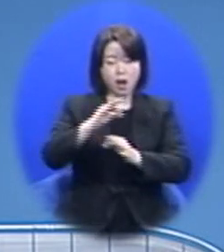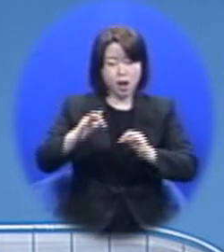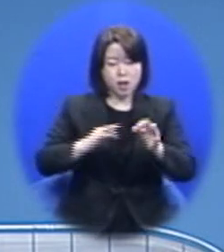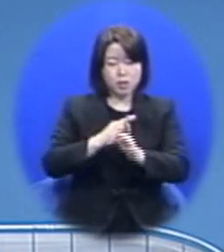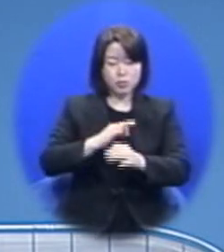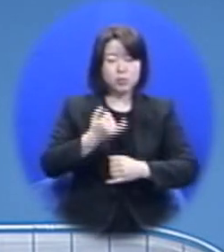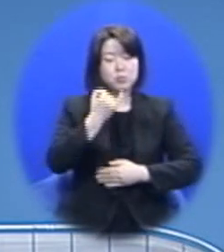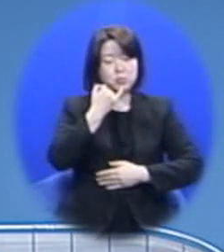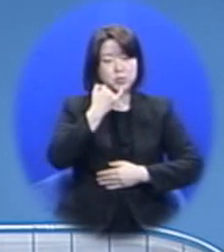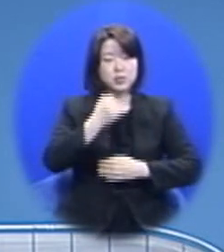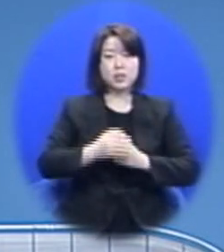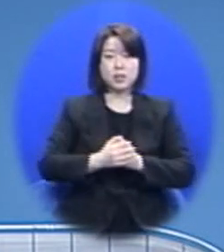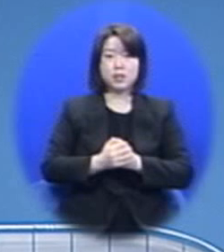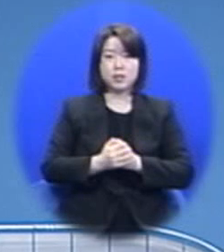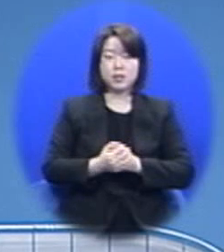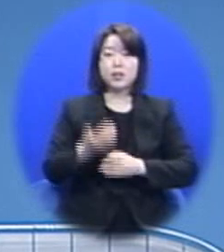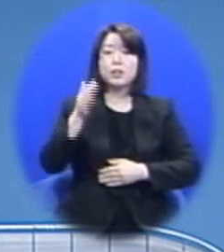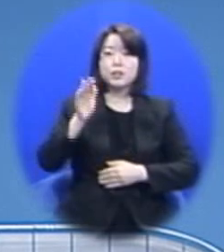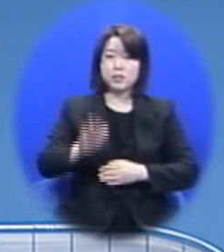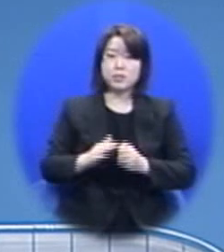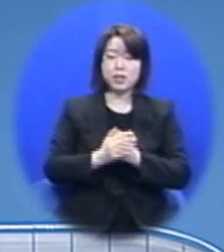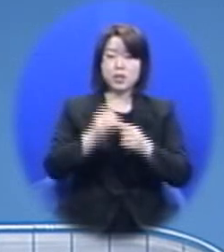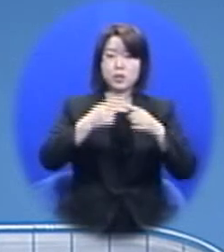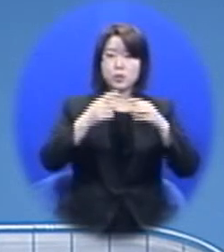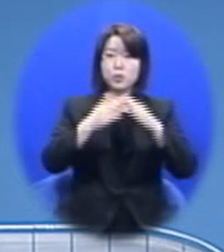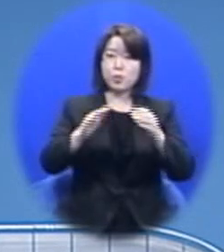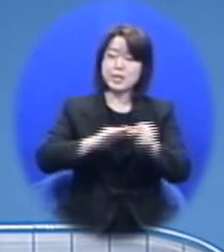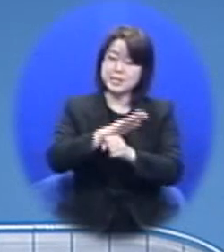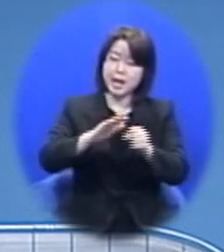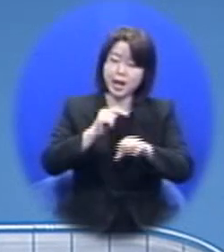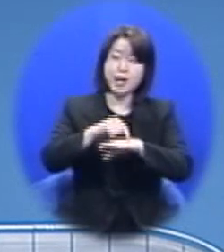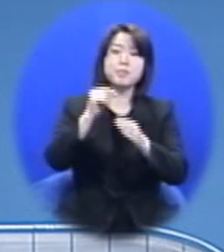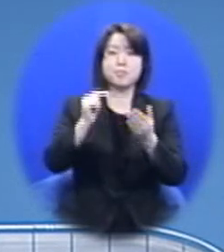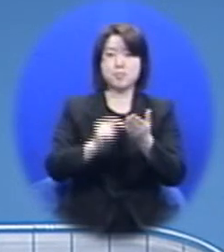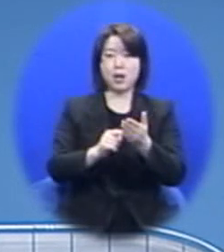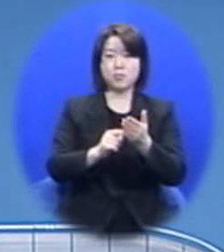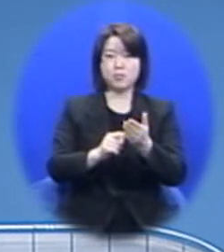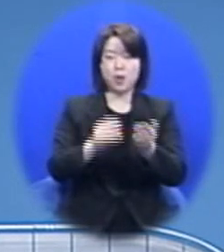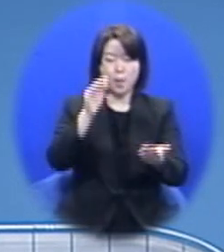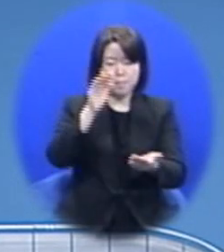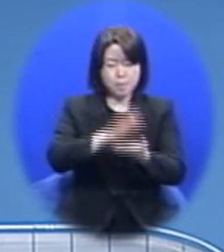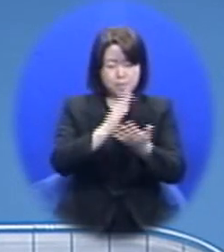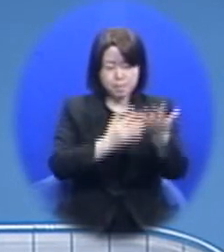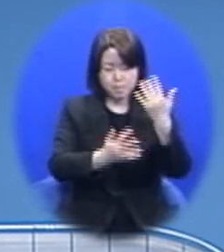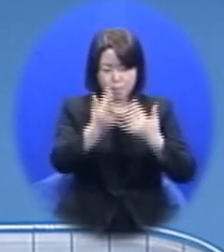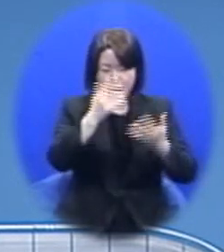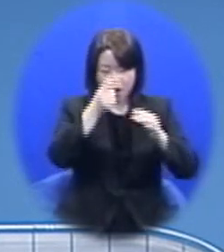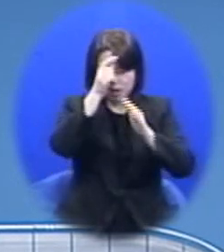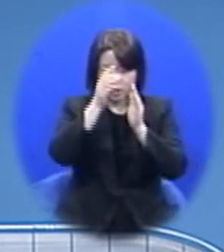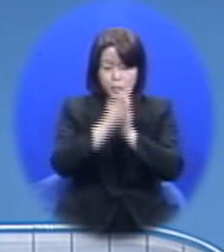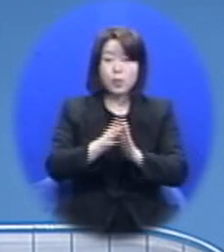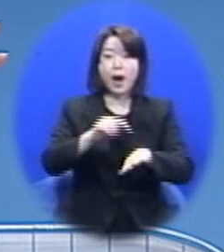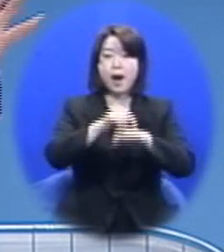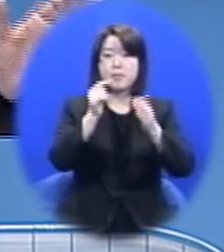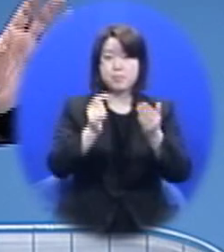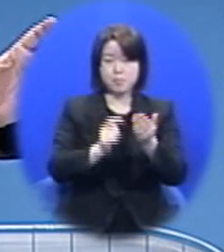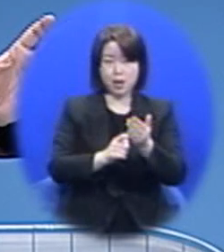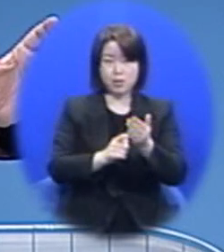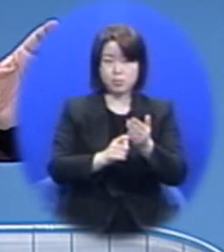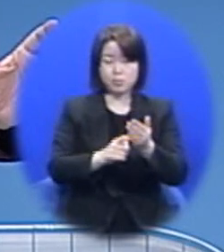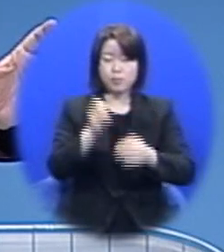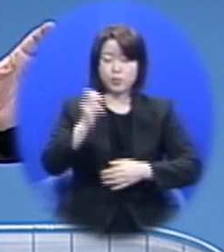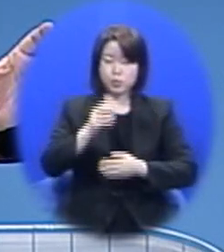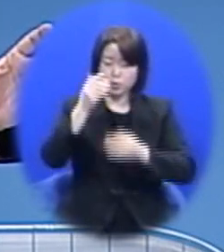든든해졌습니다. 그런데 교회를 사랑하는 마음, 불같이 기도하는 마음, 성도들끼리